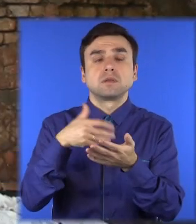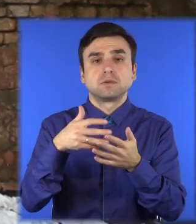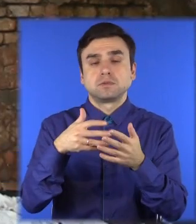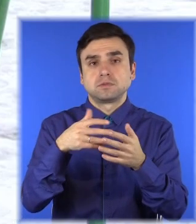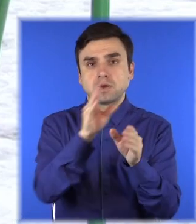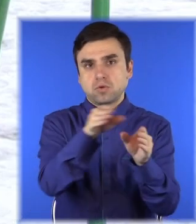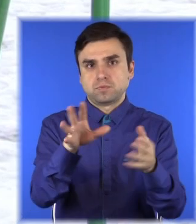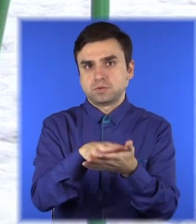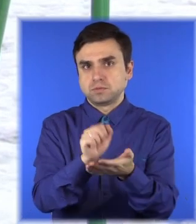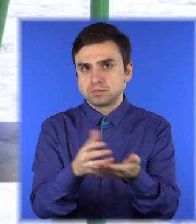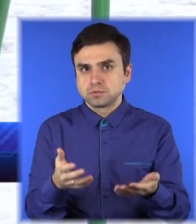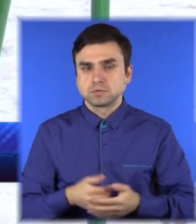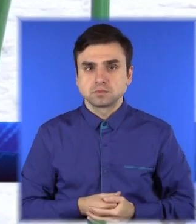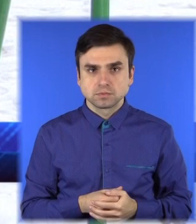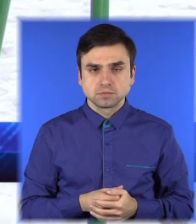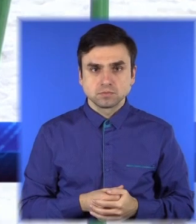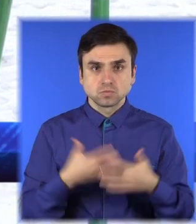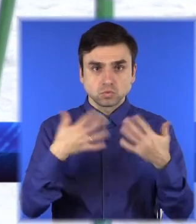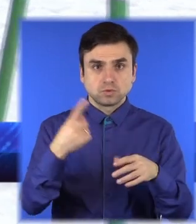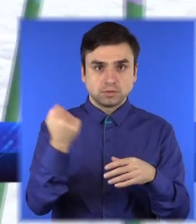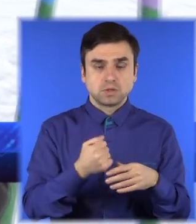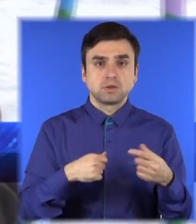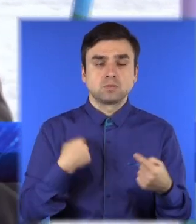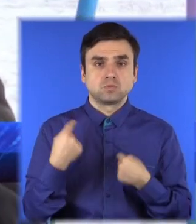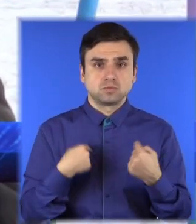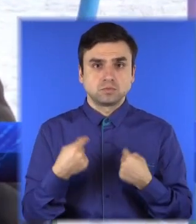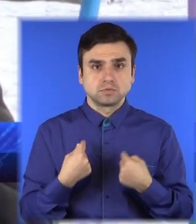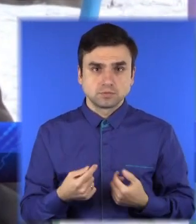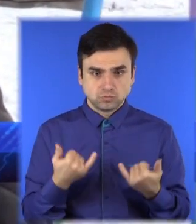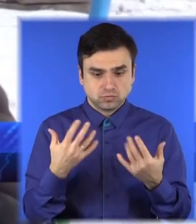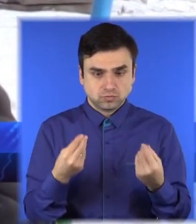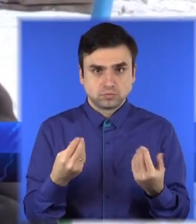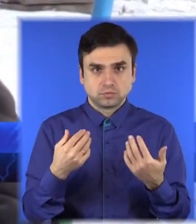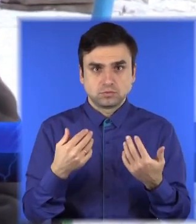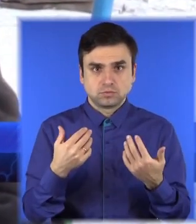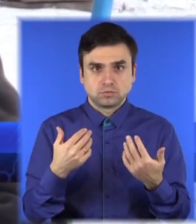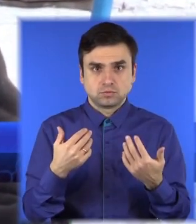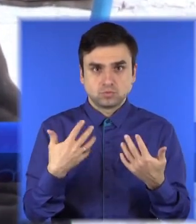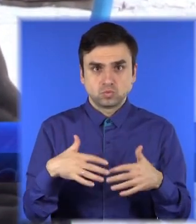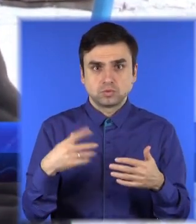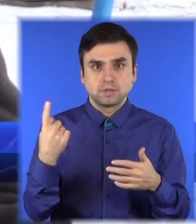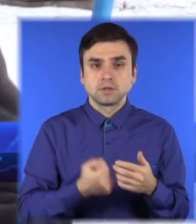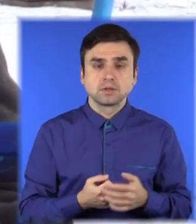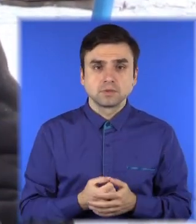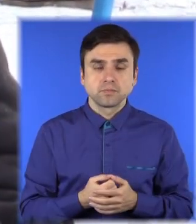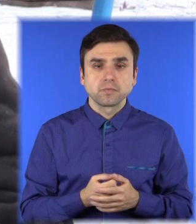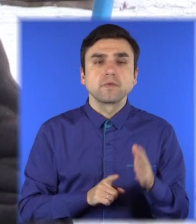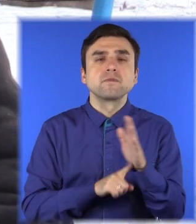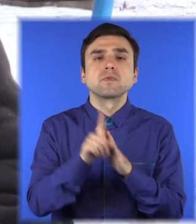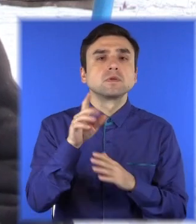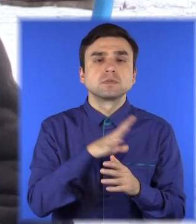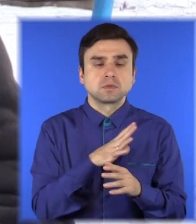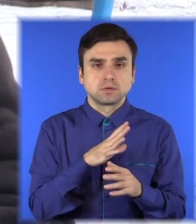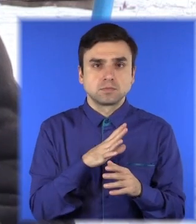усі зайняті. Це відбувається вже неділю. Сьогодні неділя. У нас почалося з того, що